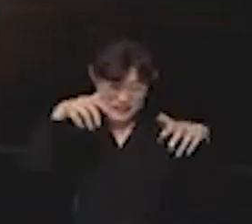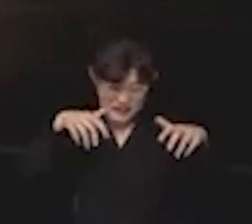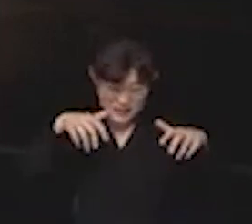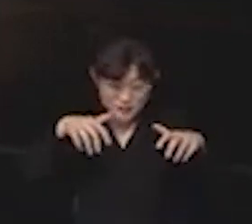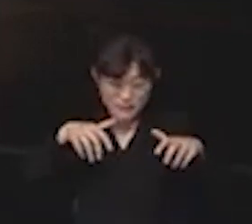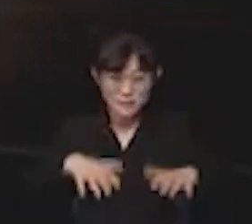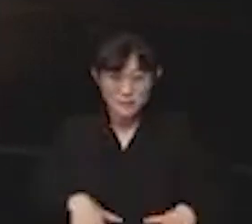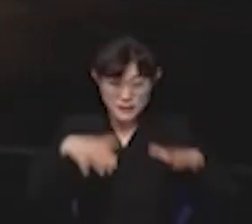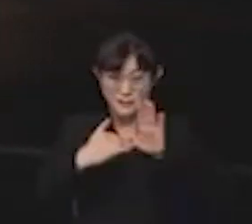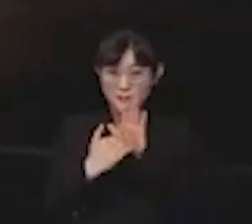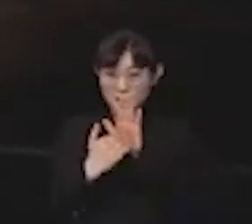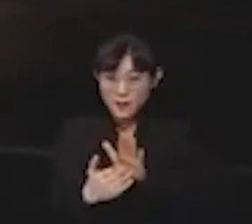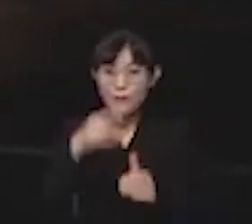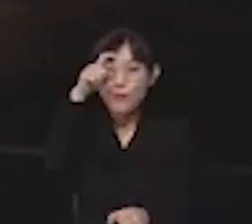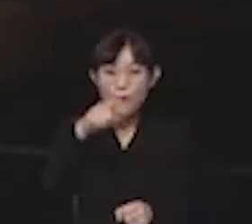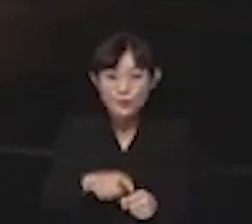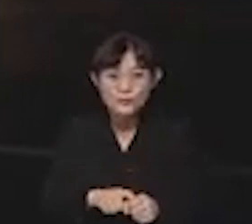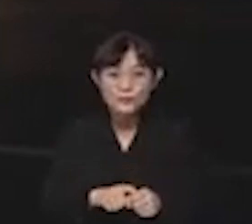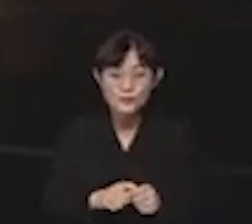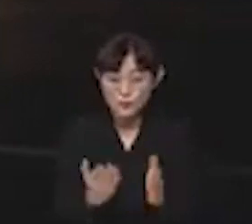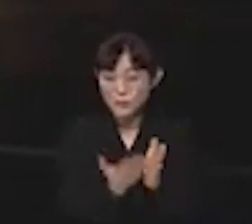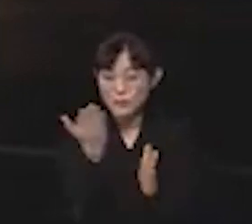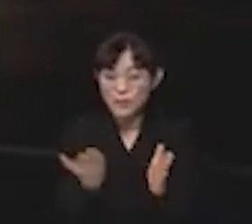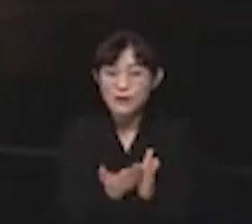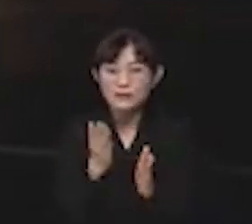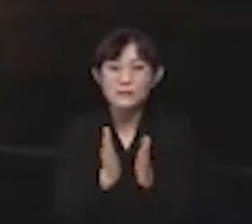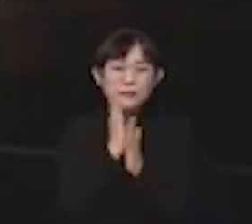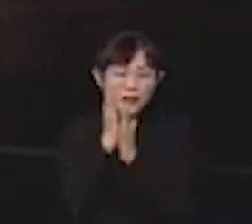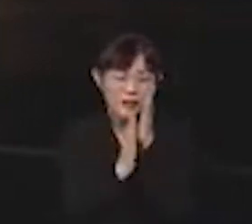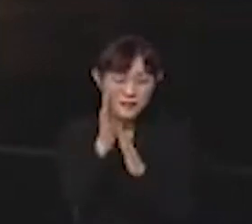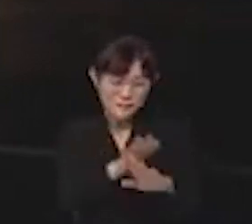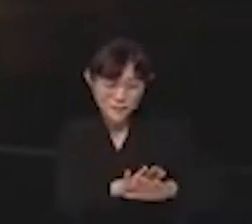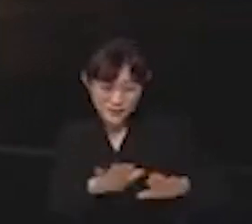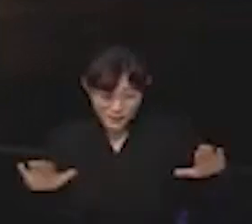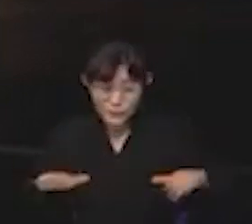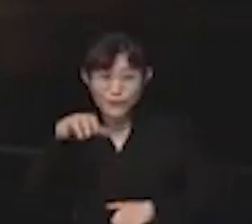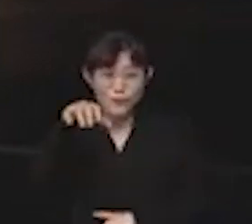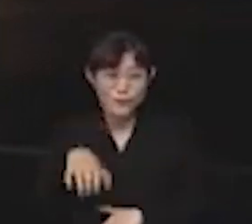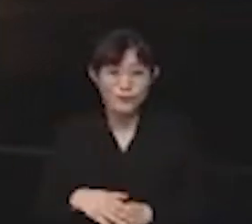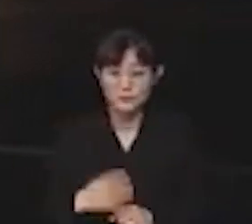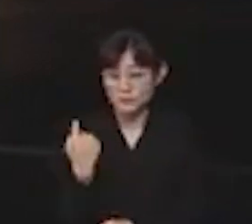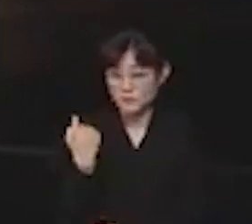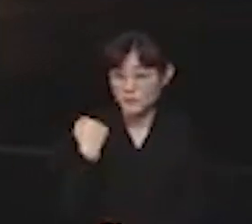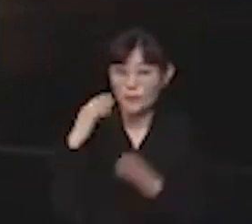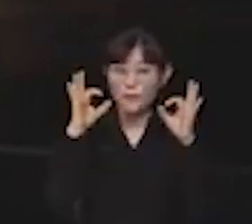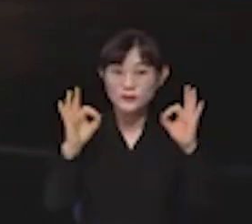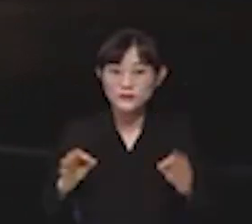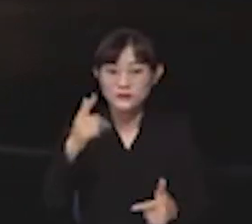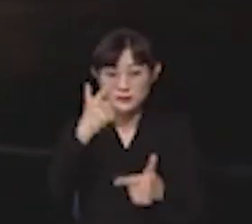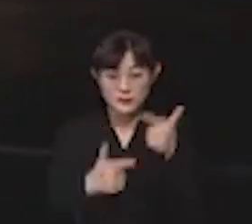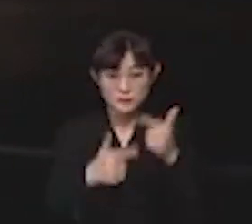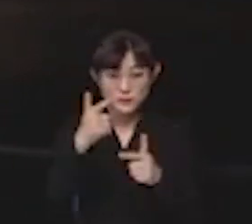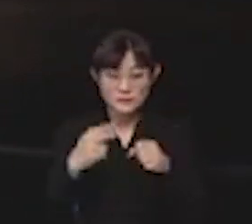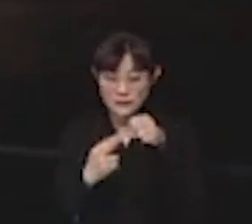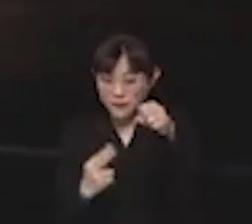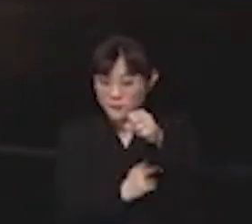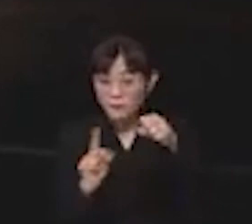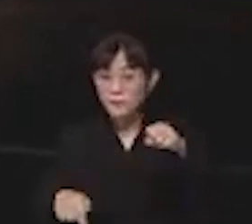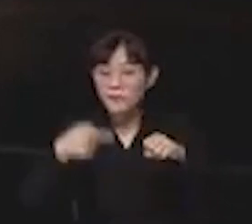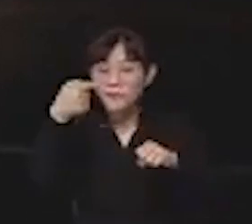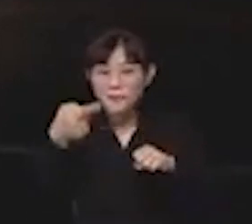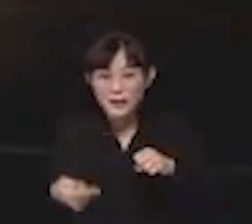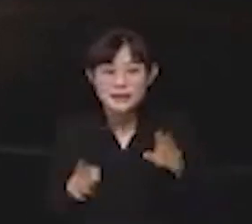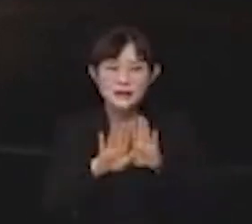위한 저류지를 새롭게 정원으로 꾸민 오천 그린 광장입니다. 뒤에 보이시는 것처럼 나무다리 하나만 건너면